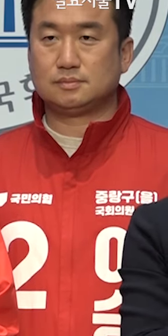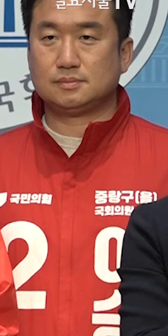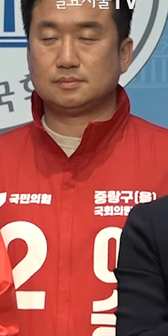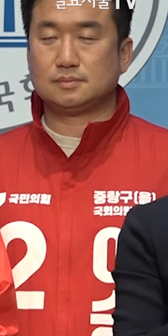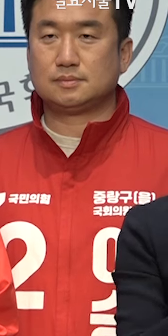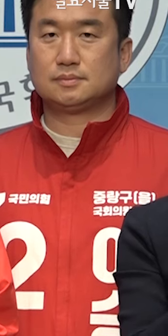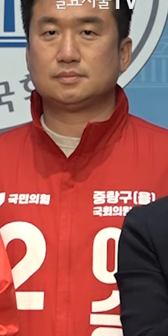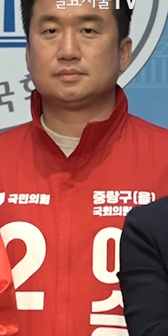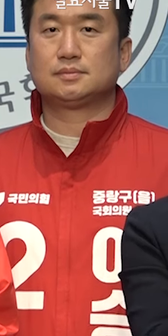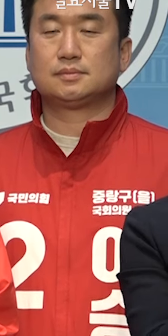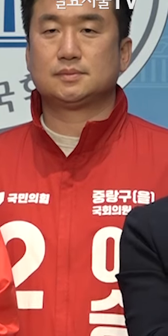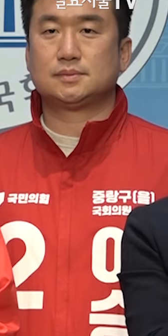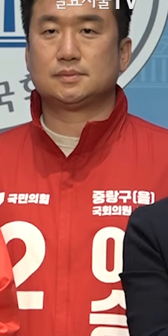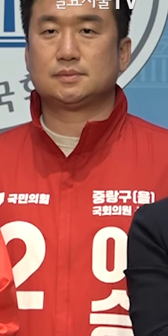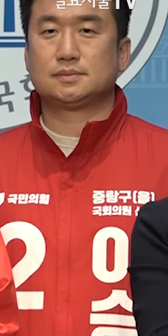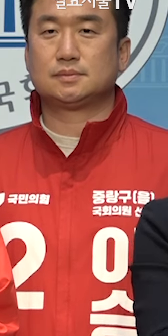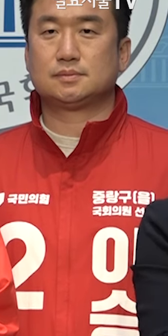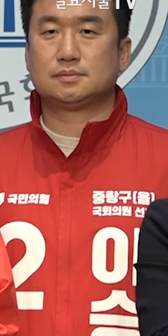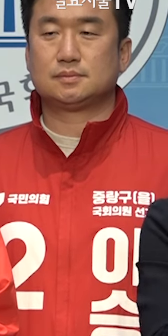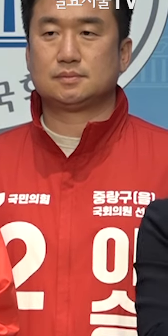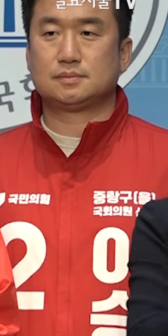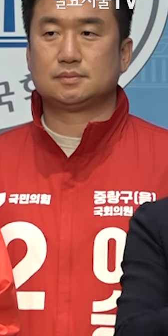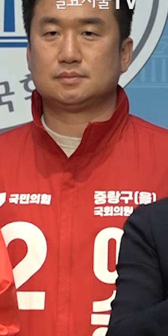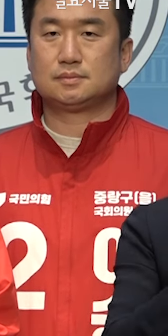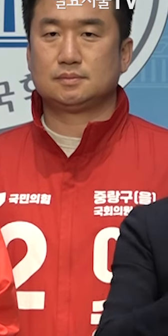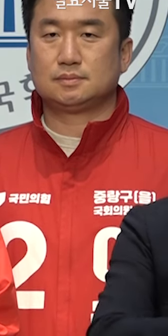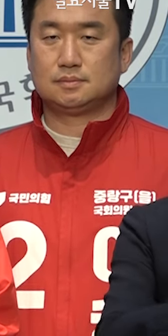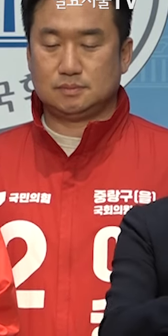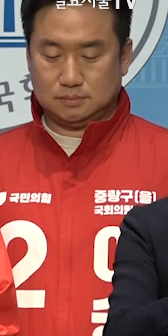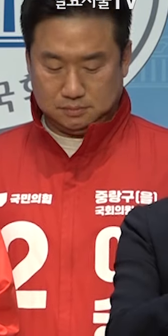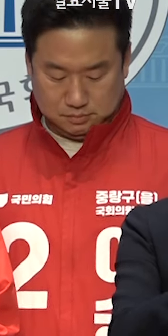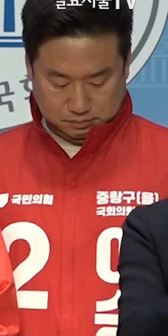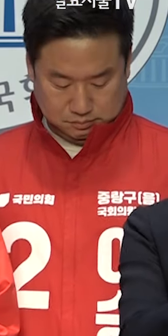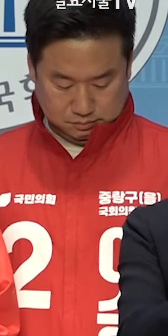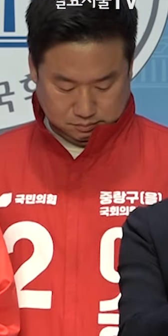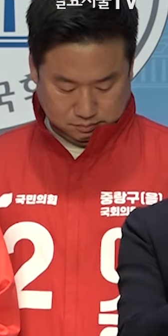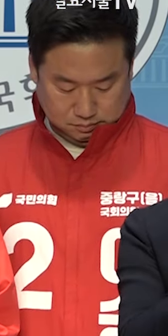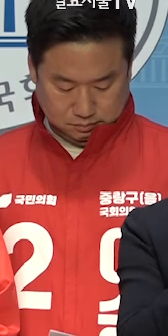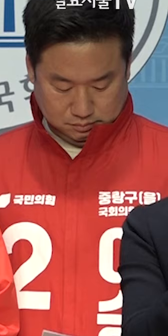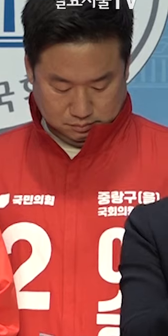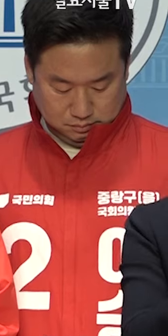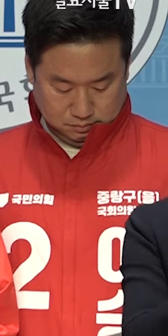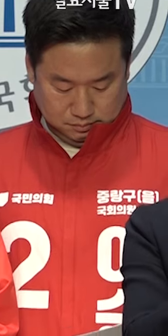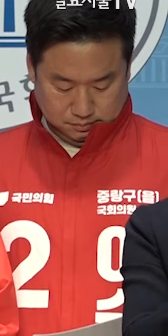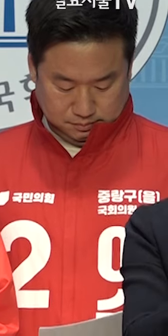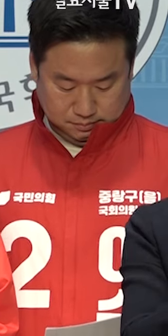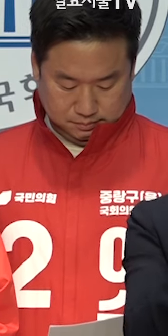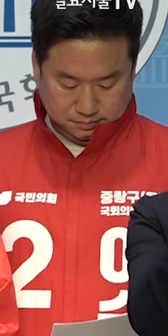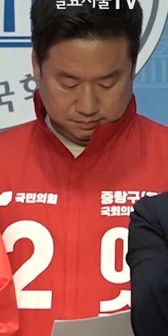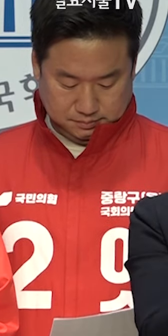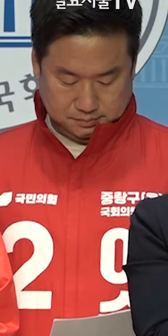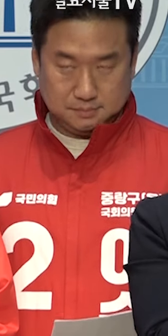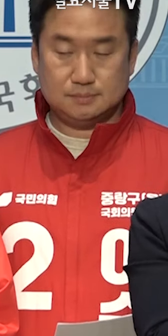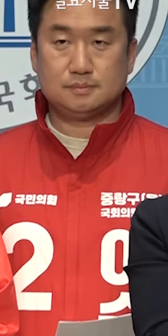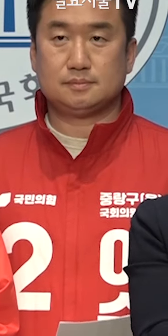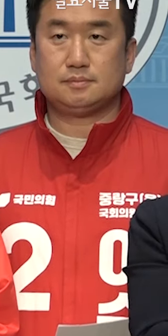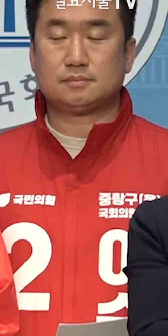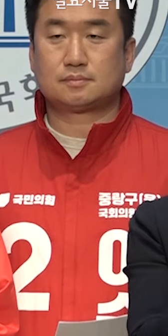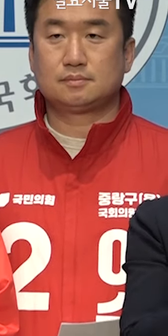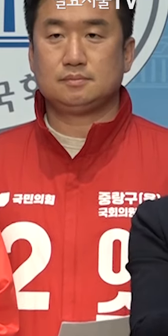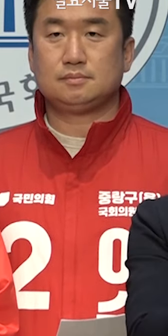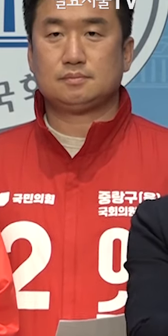부동산을 매입한 사람 20대 아들 앞으로 부동산을 꼼수 증여해 재산을 증식한 사람